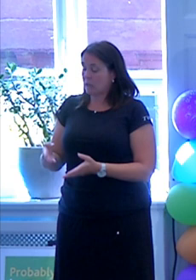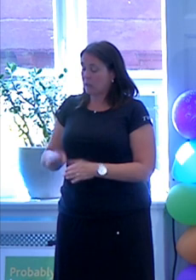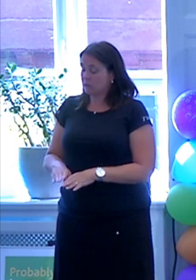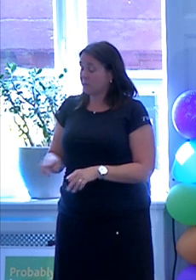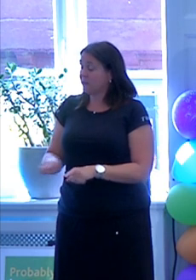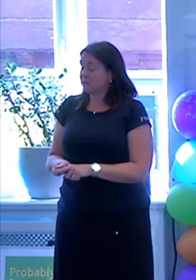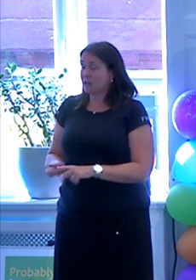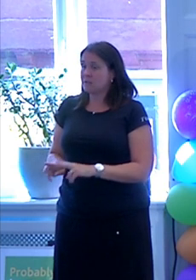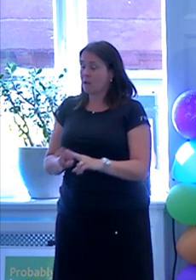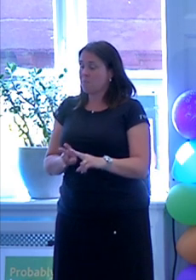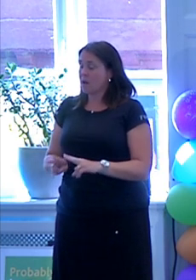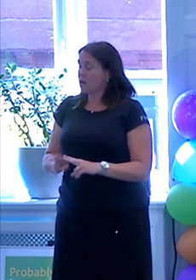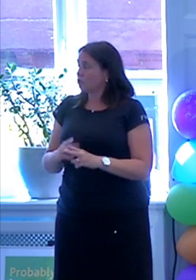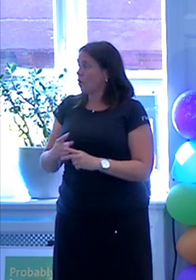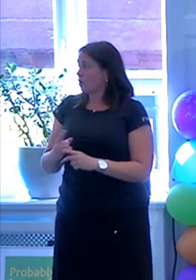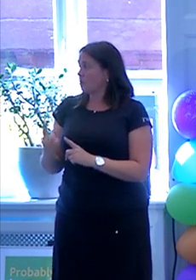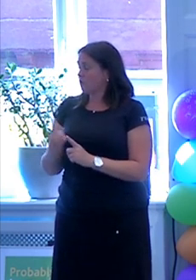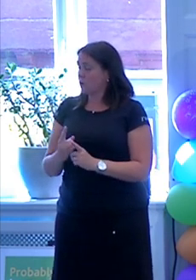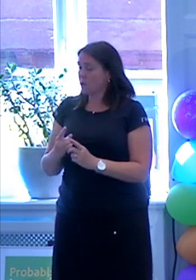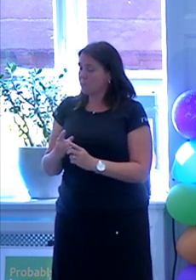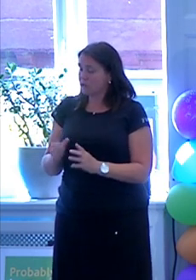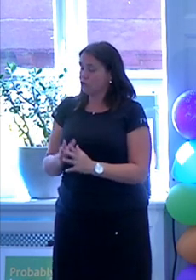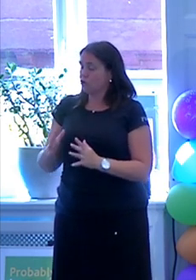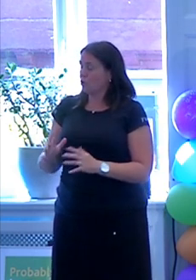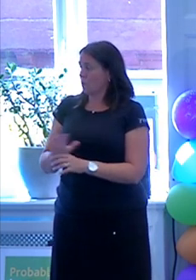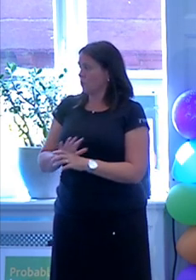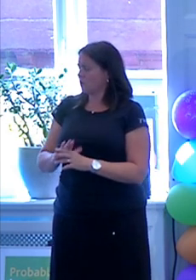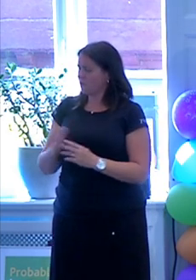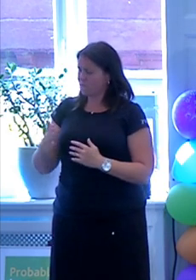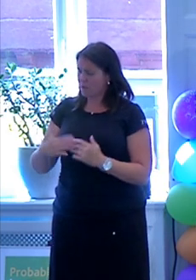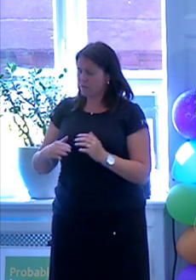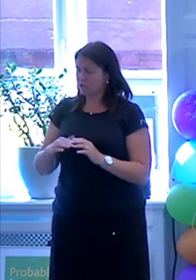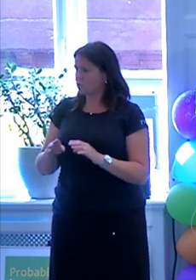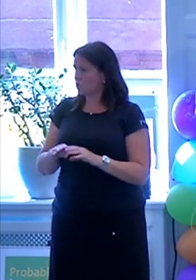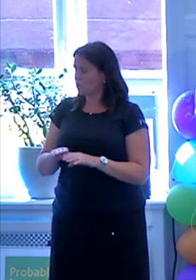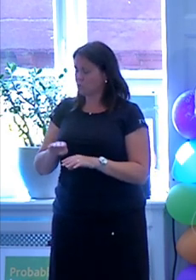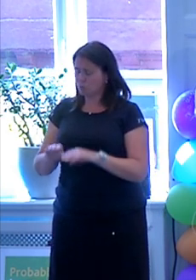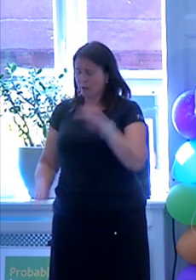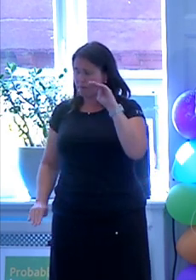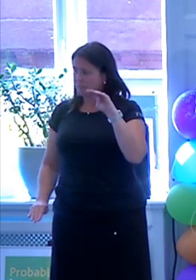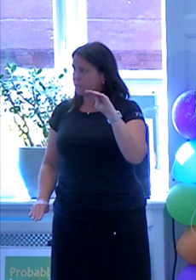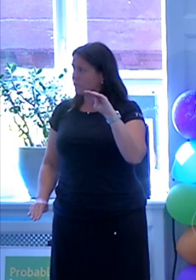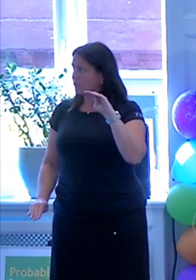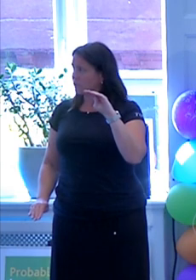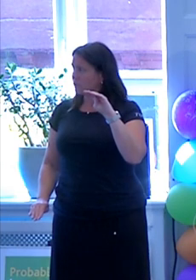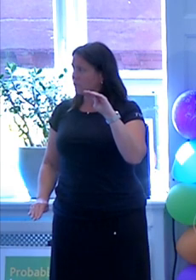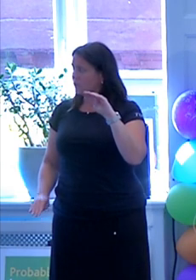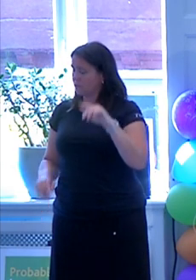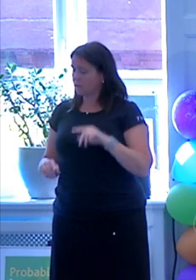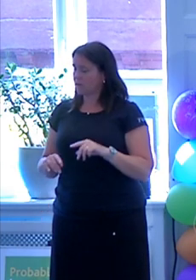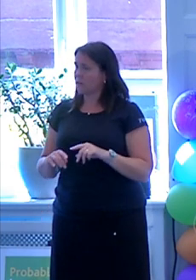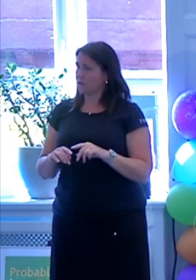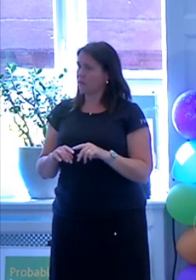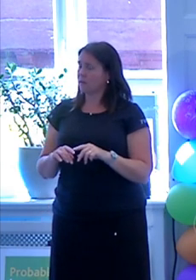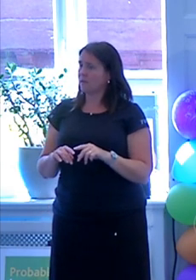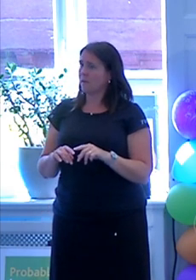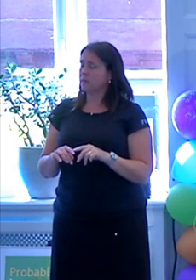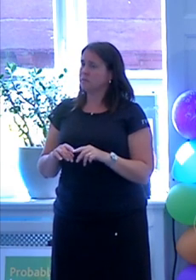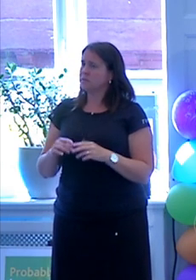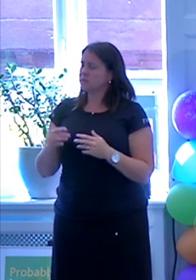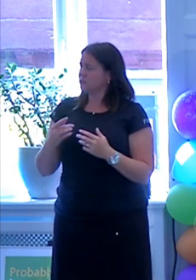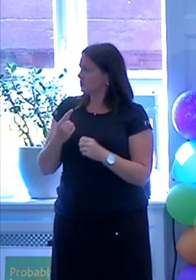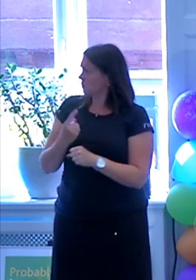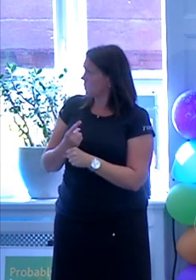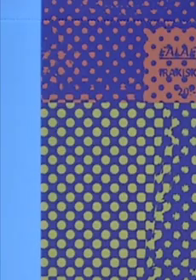större område. Varför blir det så skevt? Det här är en ganska allmän fråga, jag vet, men jag tycker ändå det är ett intressant fenomen. Om jag